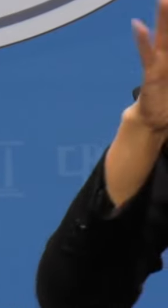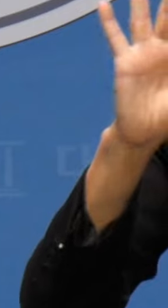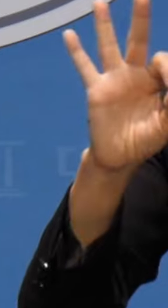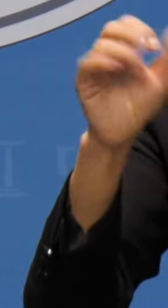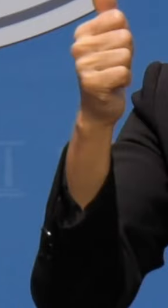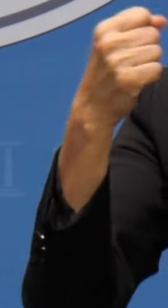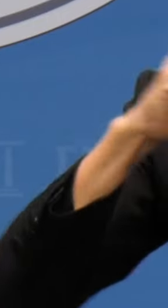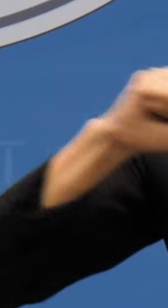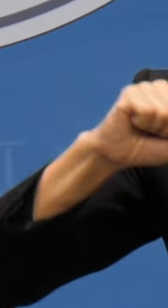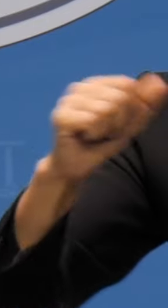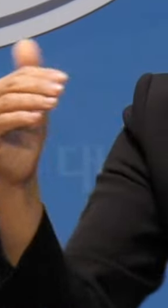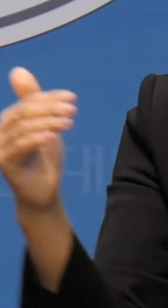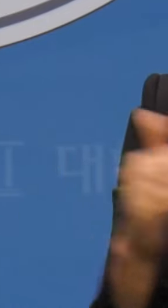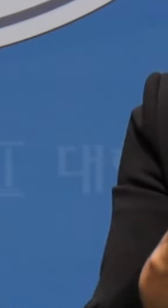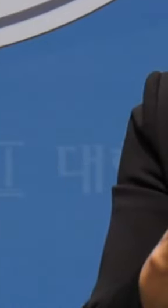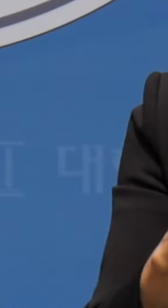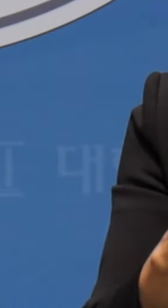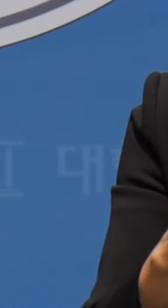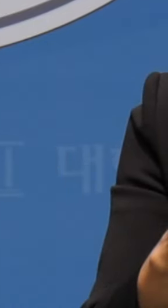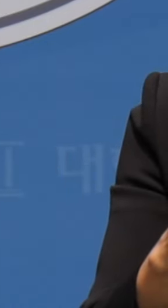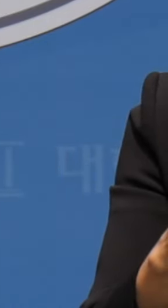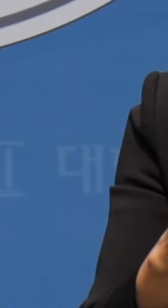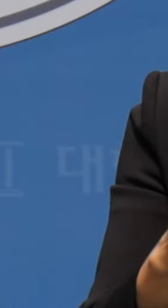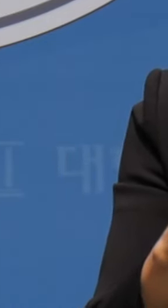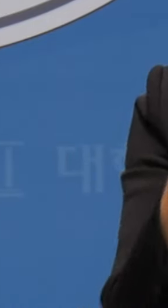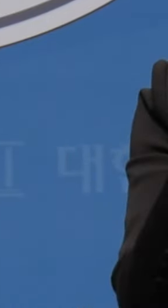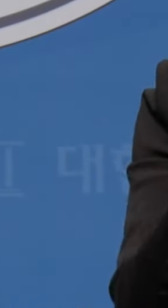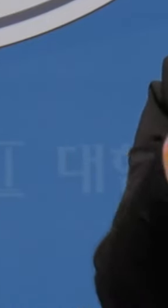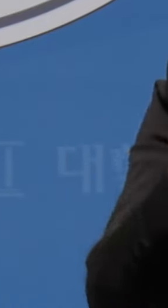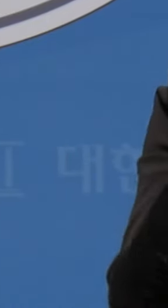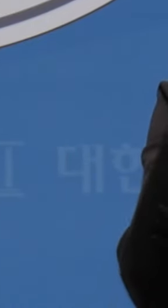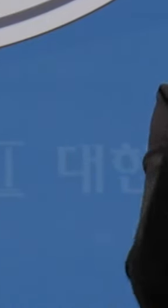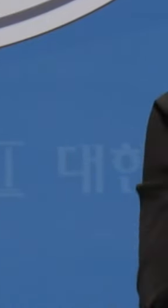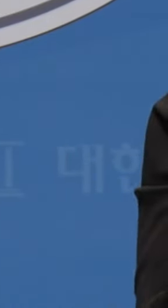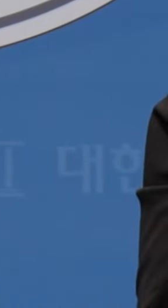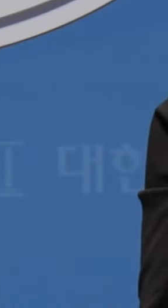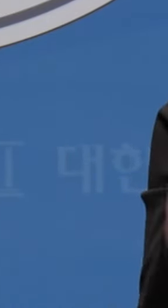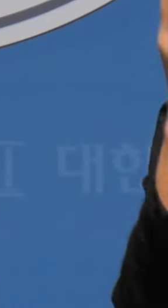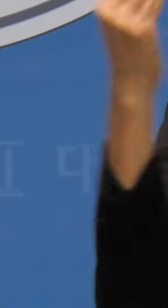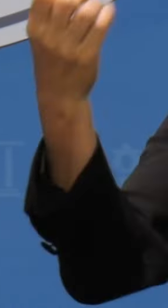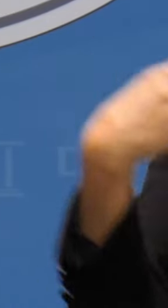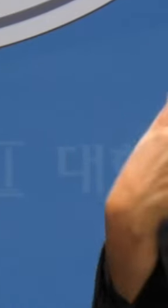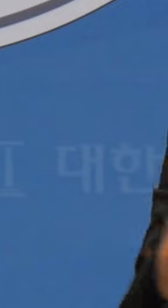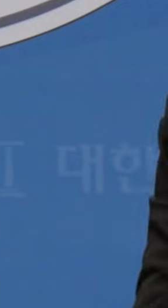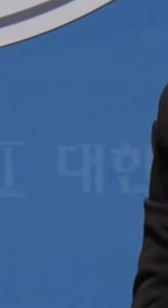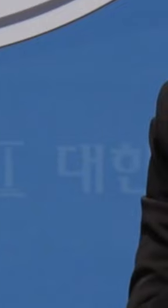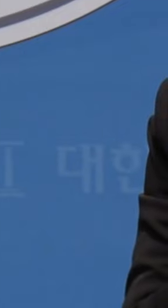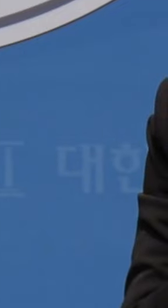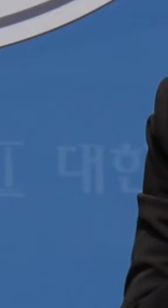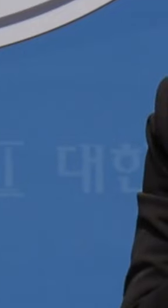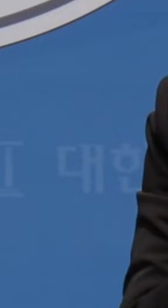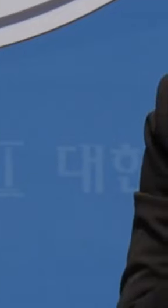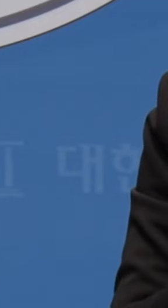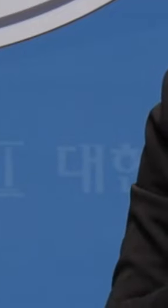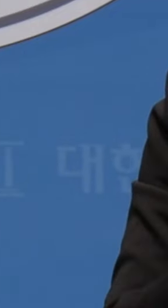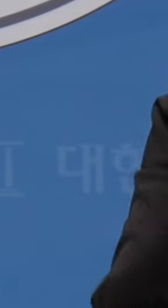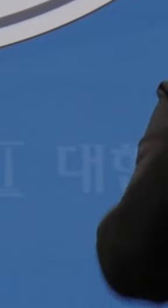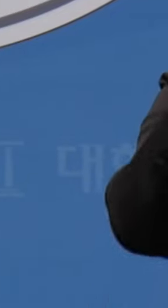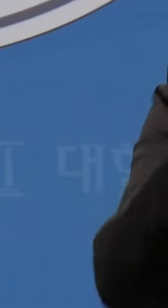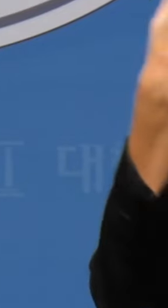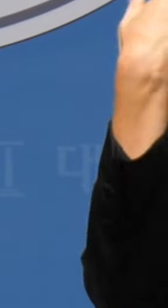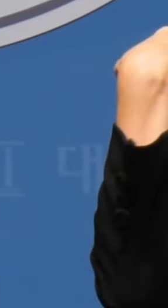씨의 영향력이 미쳤다는 홍준표 대구시장의 주장이 사실이라면 윤석열